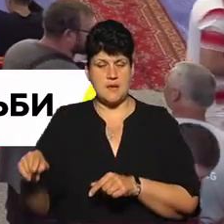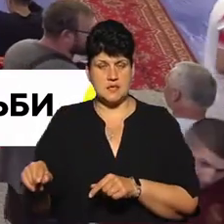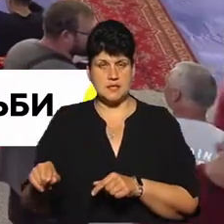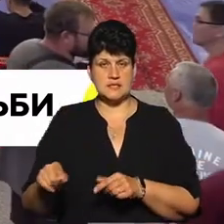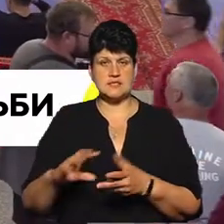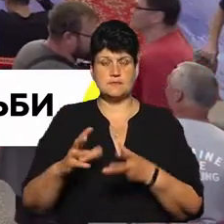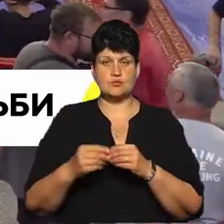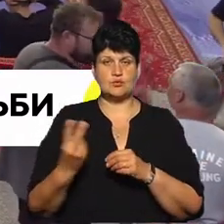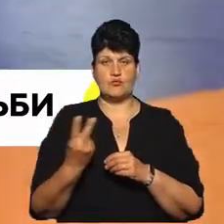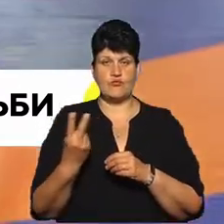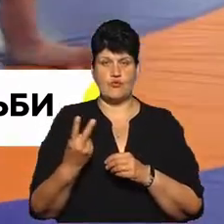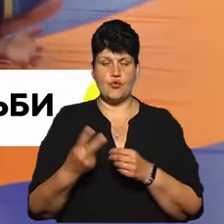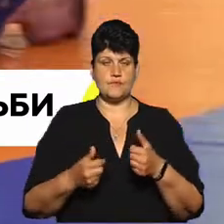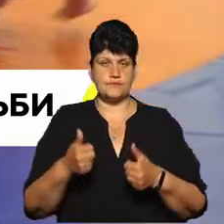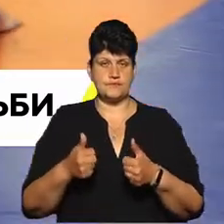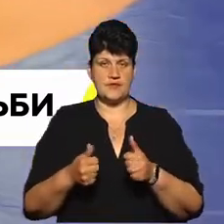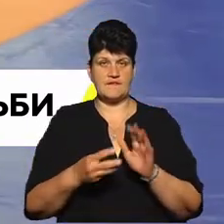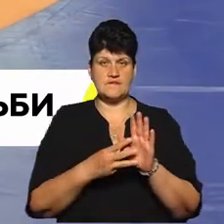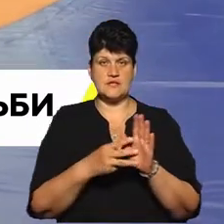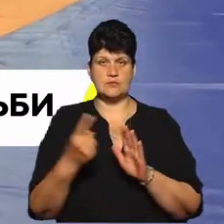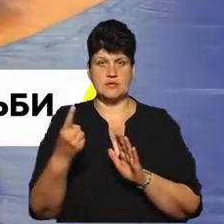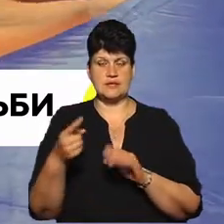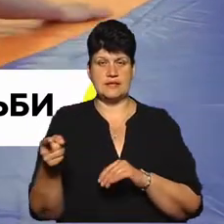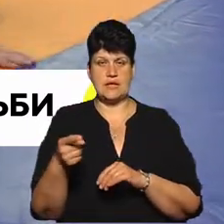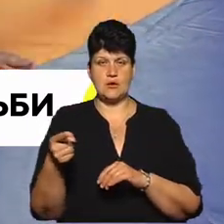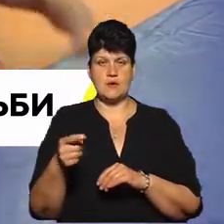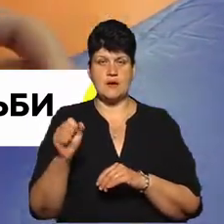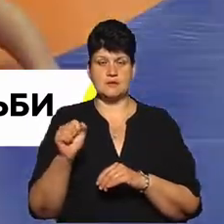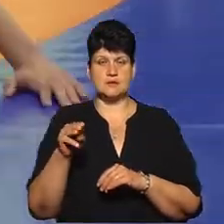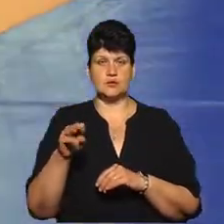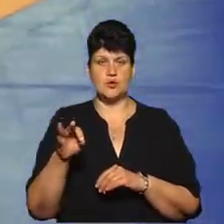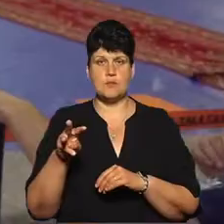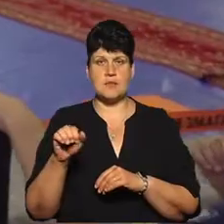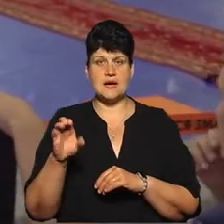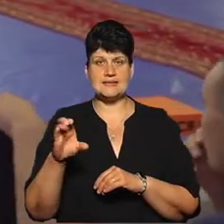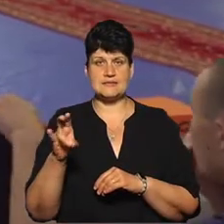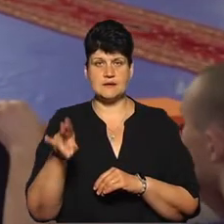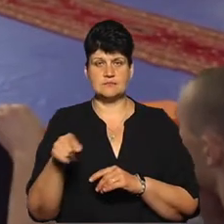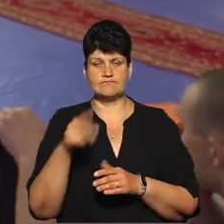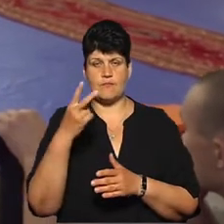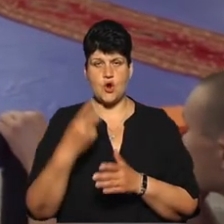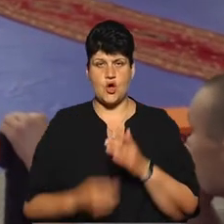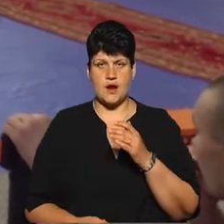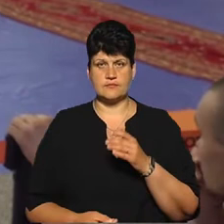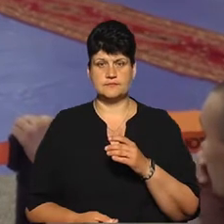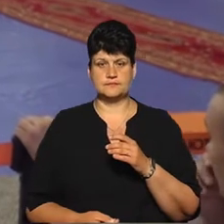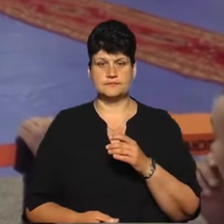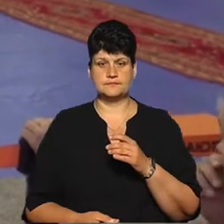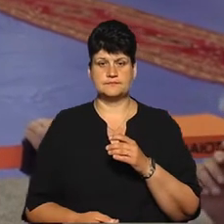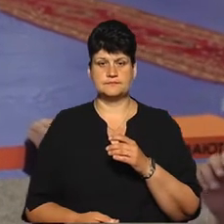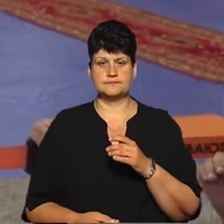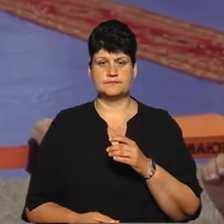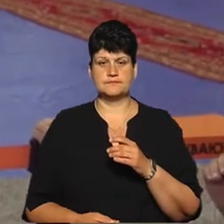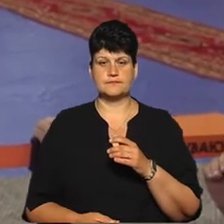2 раундів рахунок 8-1. Тернополянин Арсен Томасян у цьому поєдинку програв. Хотілося б лучше.